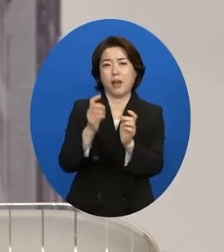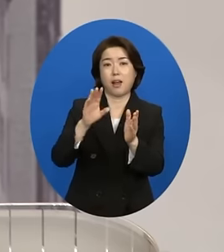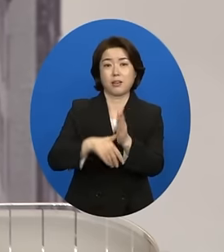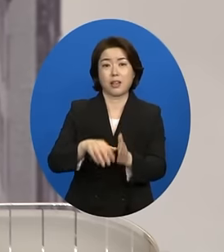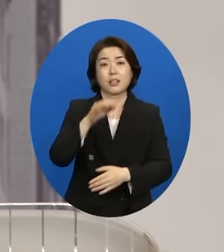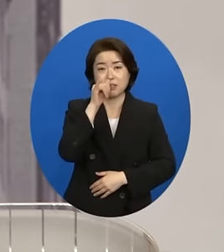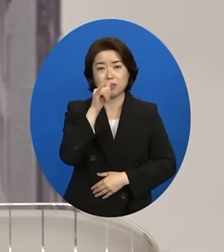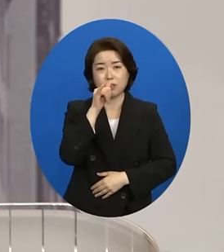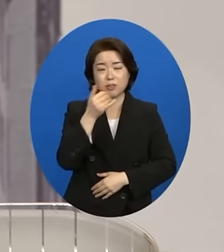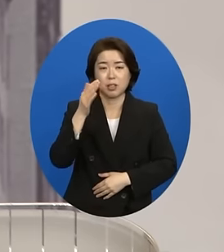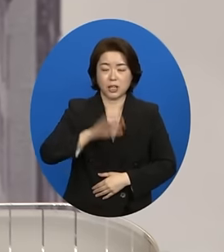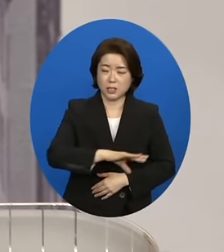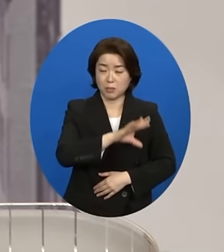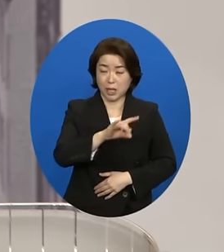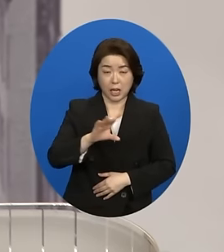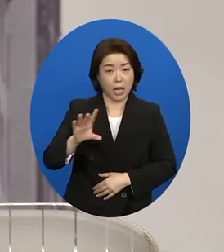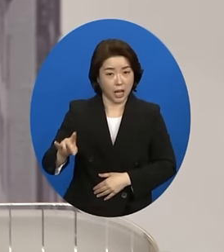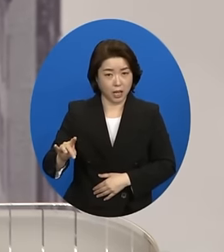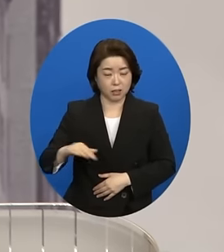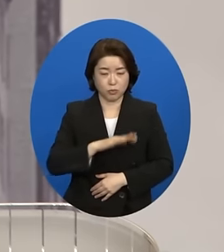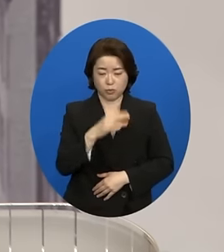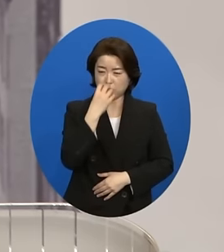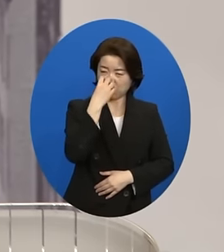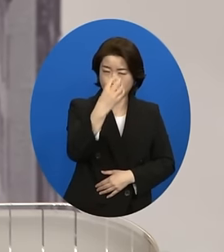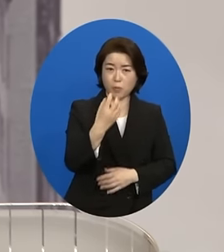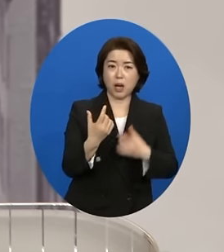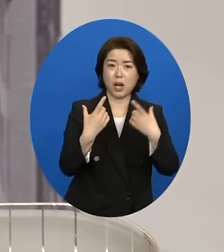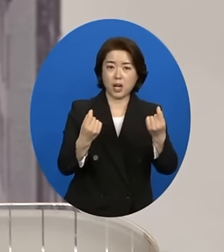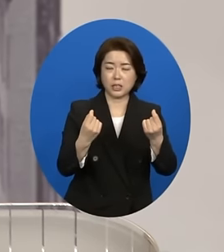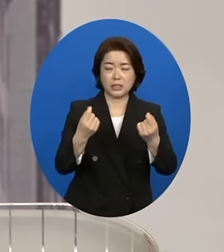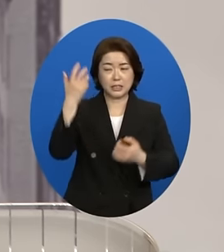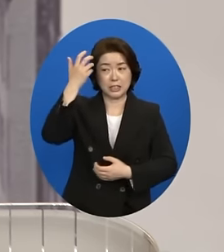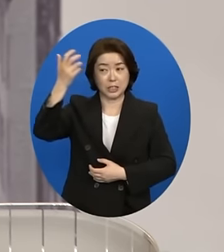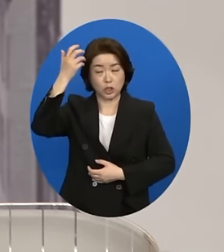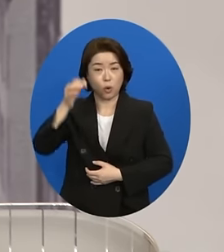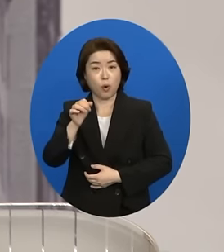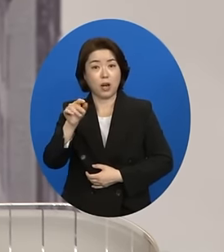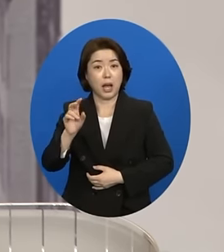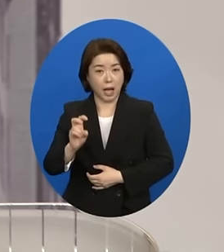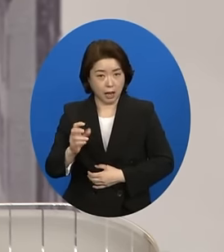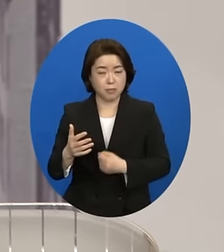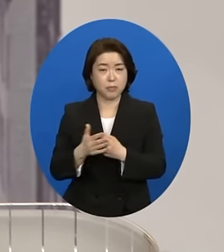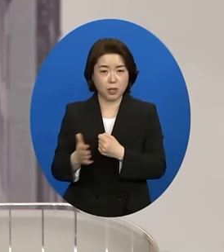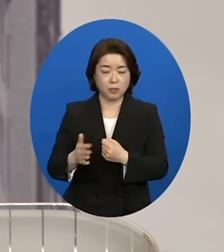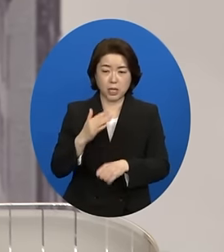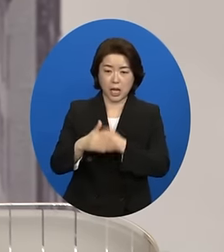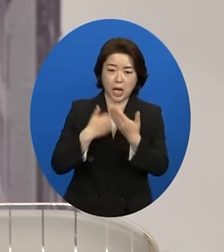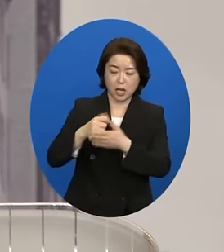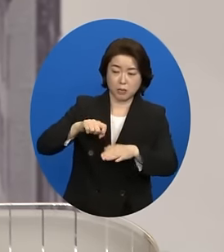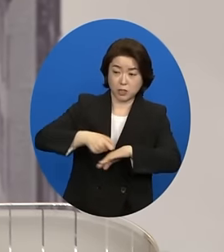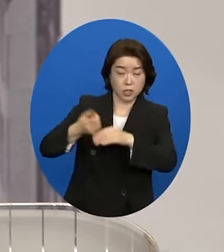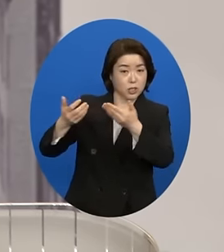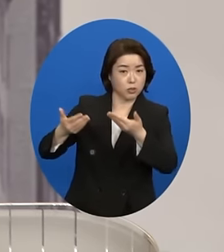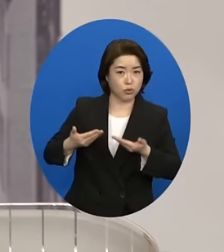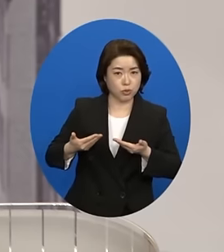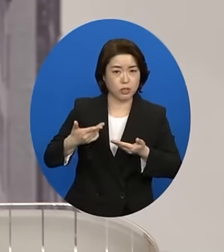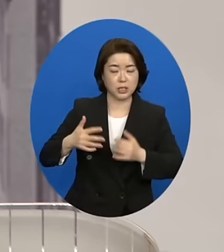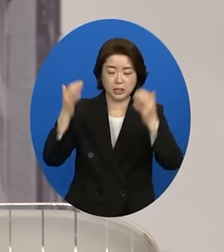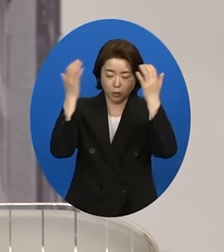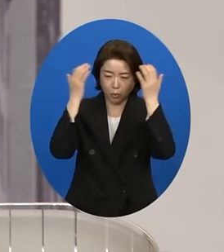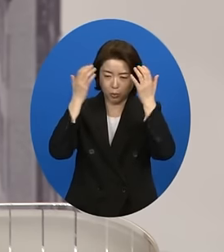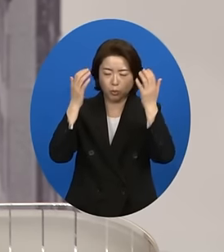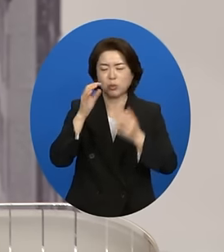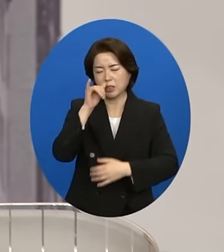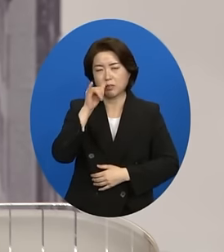어떤 경우에는 우리의 교만과 같은 이 영혼의 암 때문에 하나님이 징계하셔서 주시는 그런 고통도